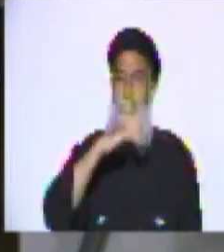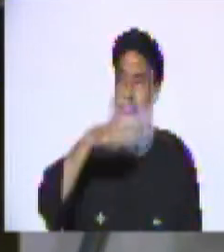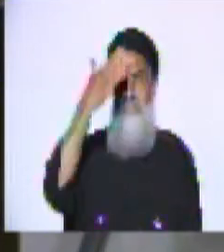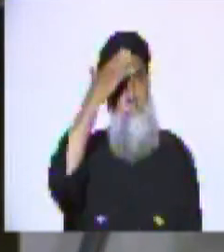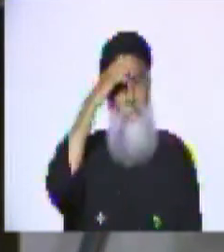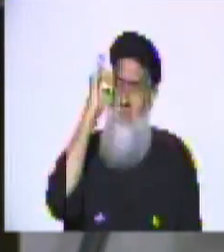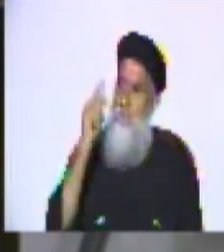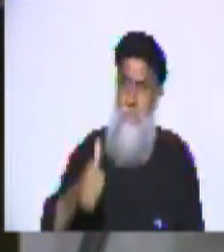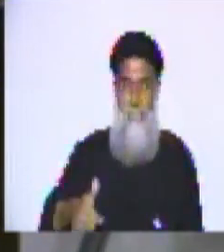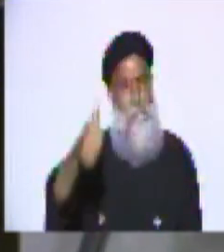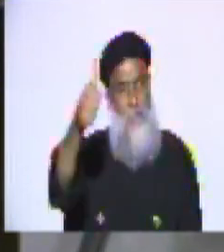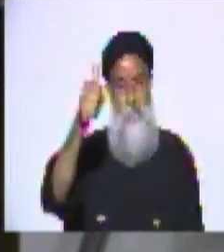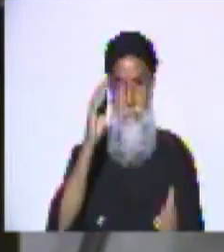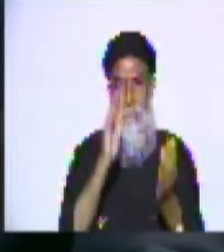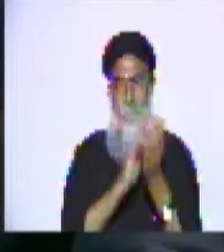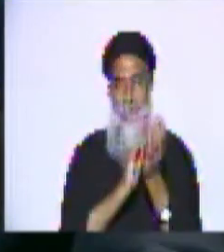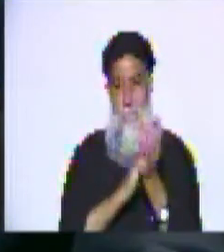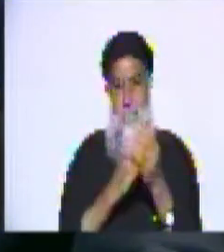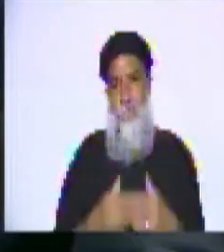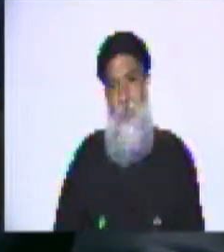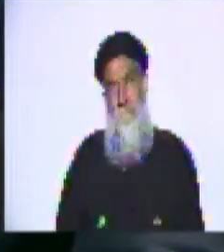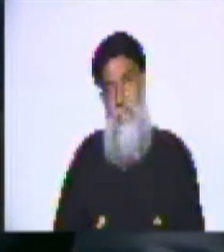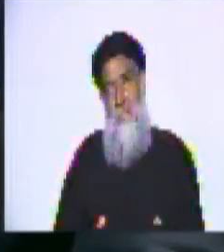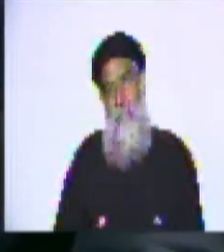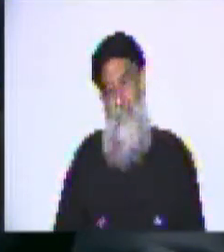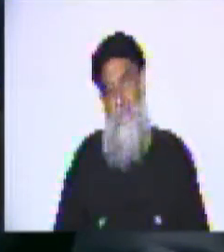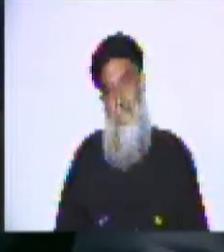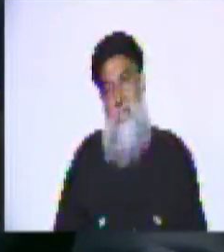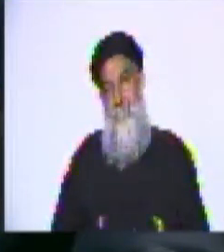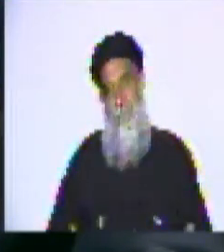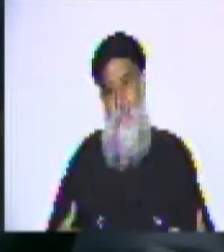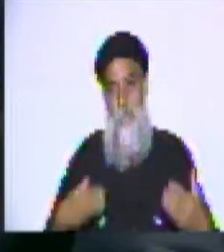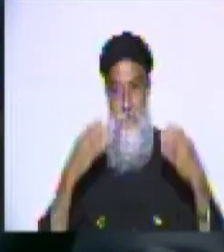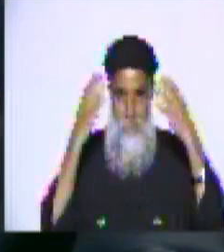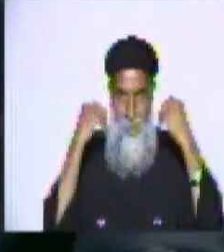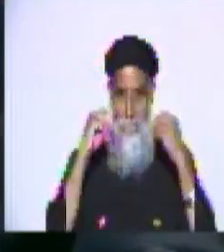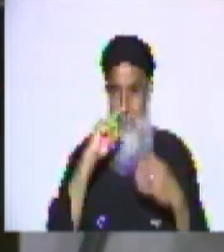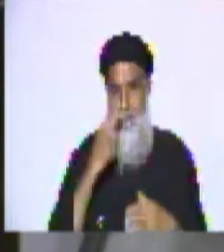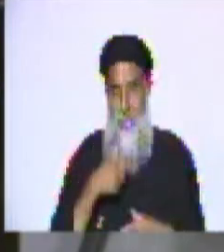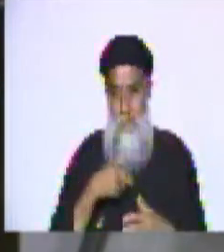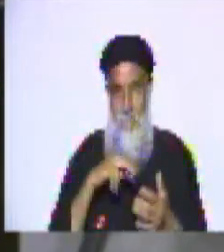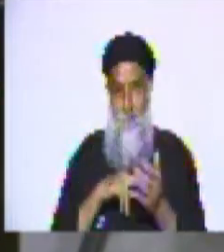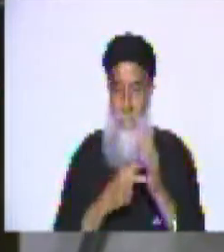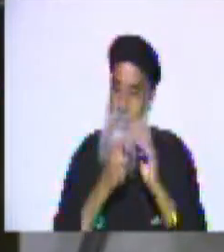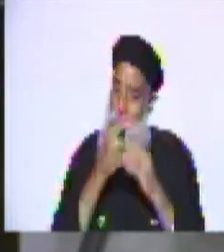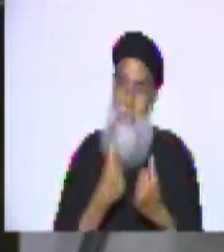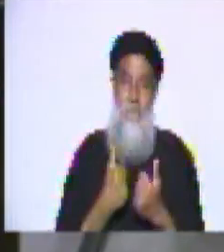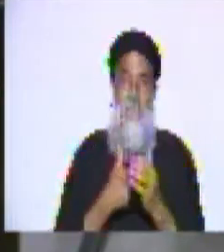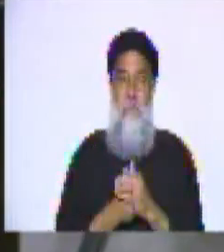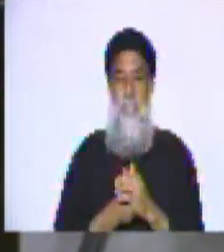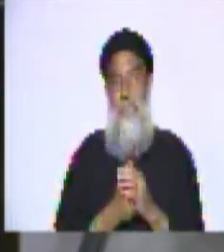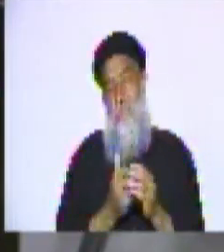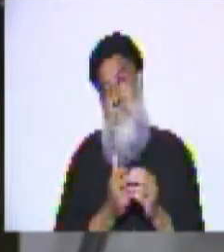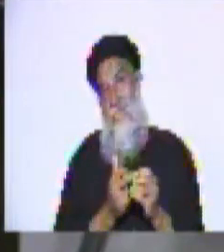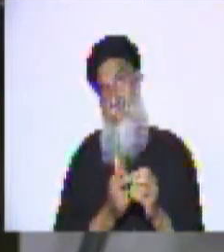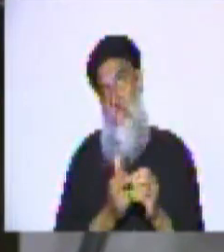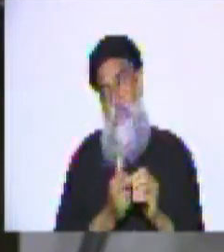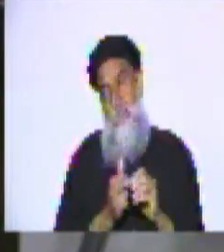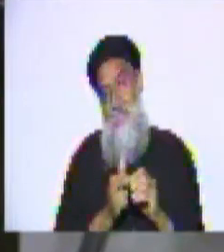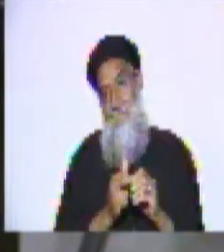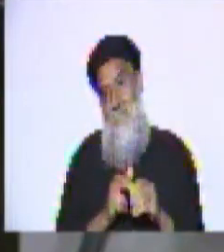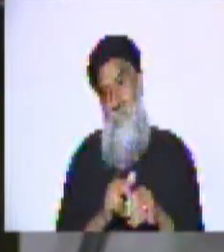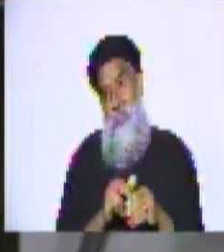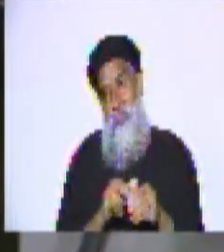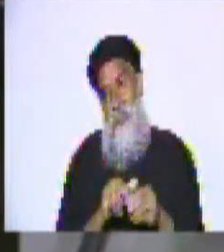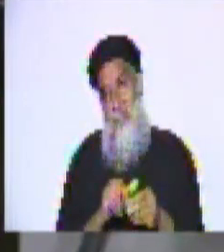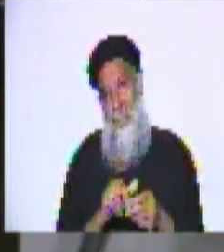يعني. لكن لو فرحت باللي هي بتعمله ده حاجة كويس. بس هي بتقول أنا ساعات بحرص إن